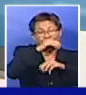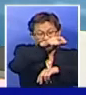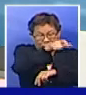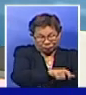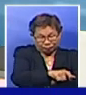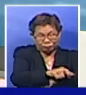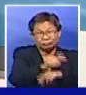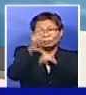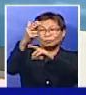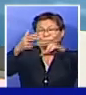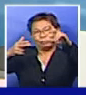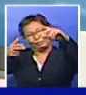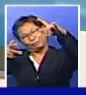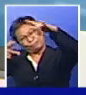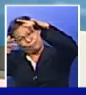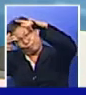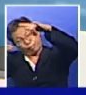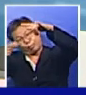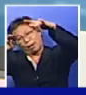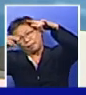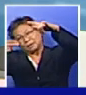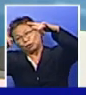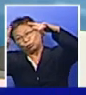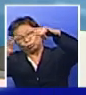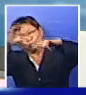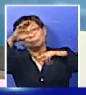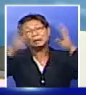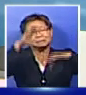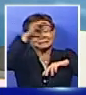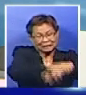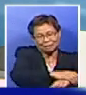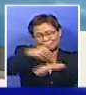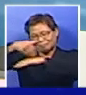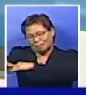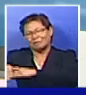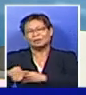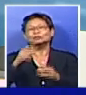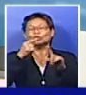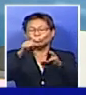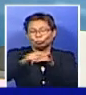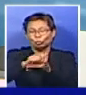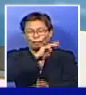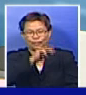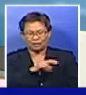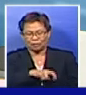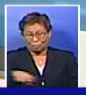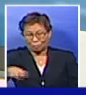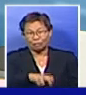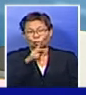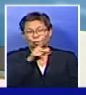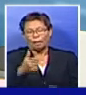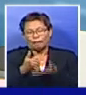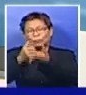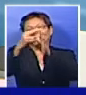bertanggungjawab menembak jatuh pesawat Malaysia Airlines MH17. Menerusi jawapan bertulis Kementerian Pengangkutan, Kuala Lumpur akan menggunakan